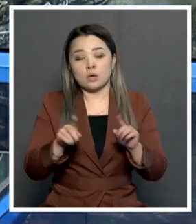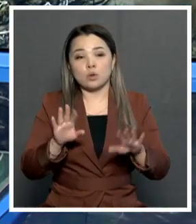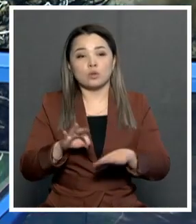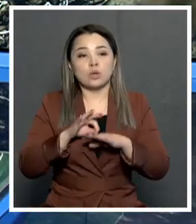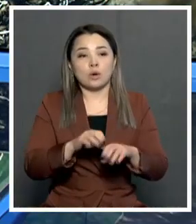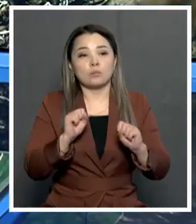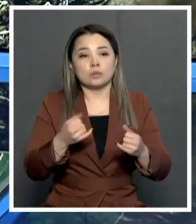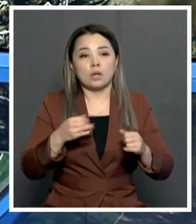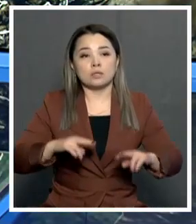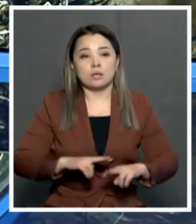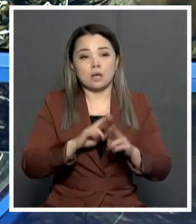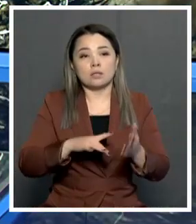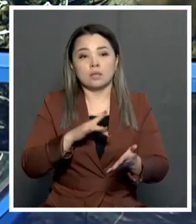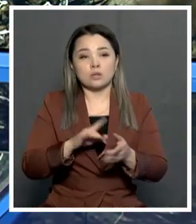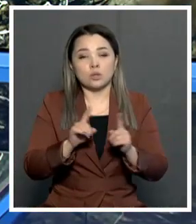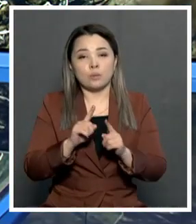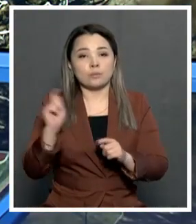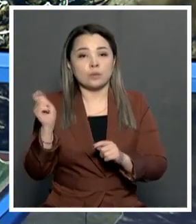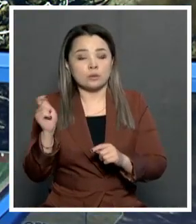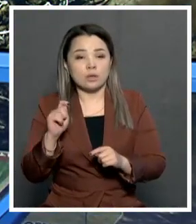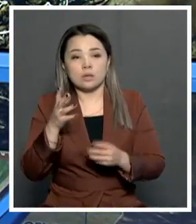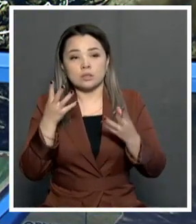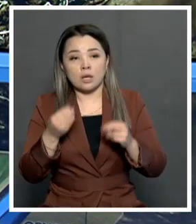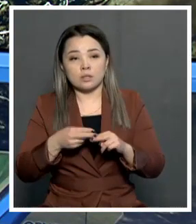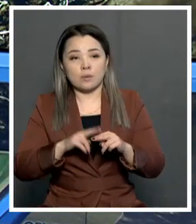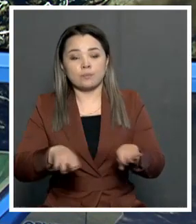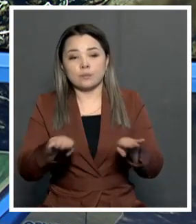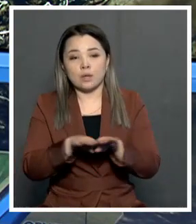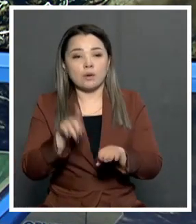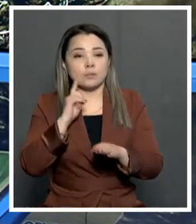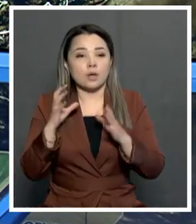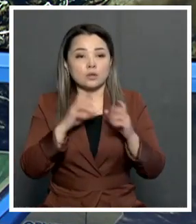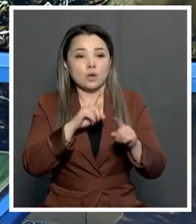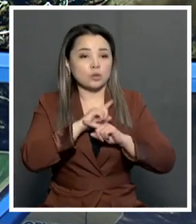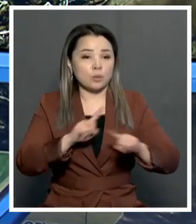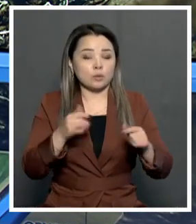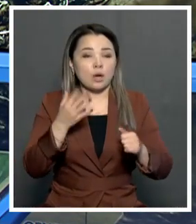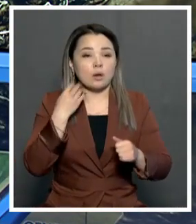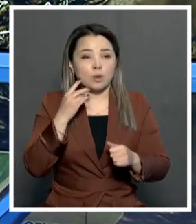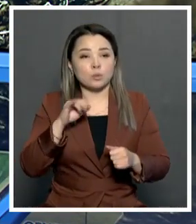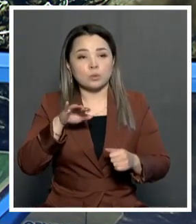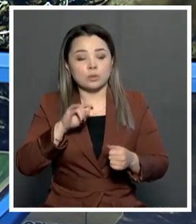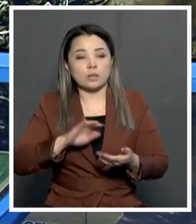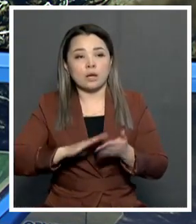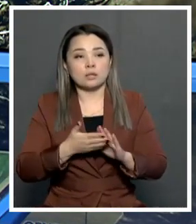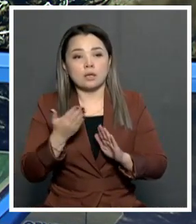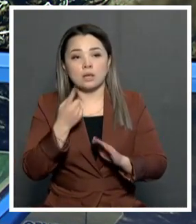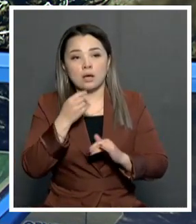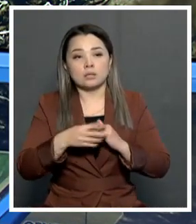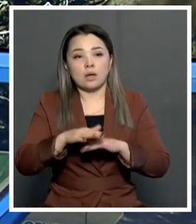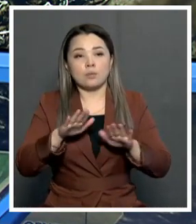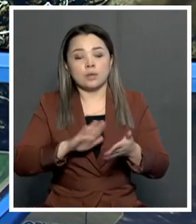жүреді. Елордада да жексенбі күні қоғамдық көліктер жүрмейді. Қазіргі таңда Алматы мен Нұр-Сұлтан қалалары эпиджағдайға байланысты қызыл